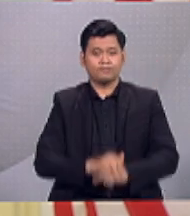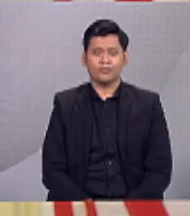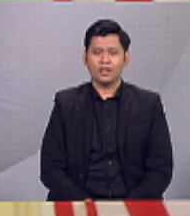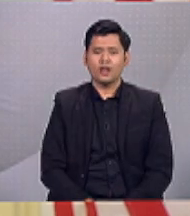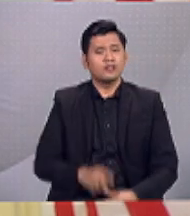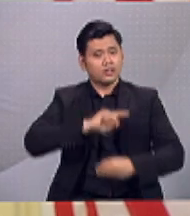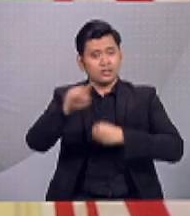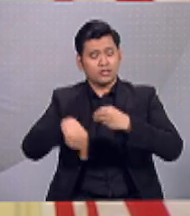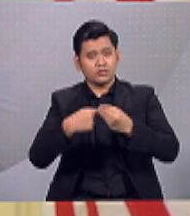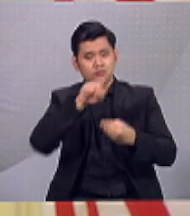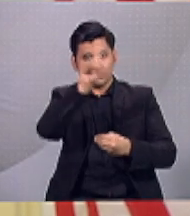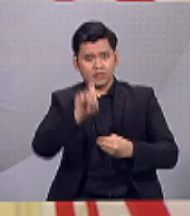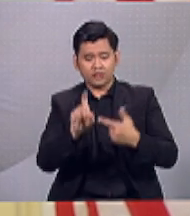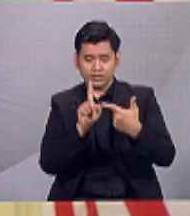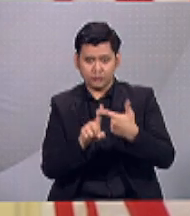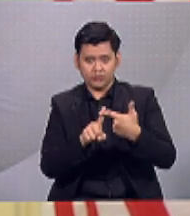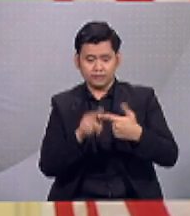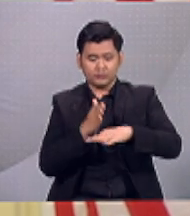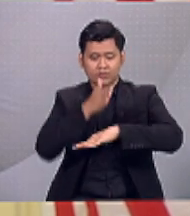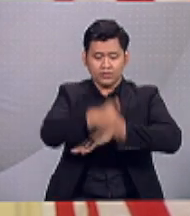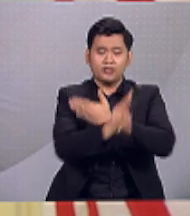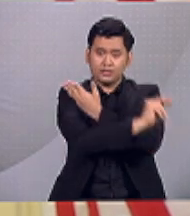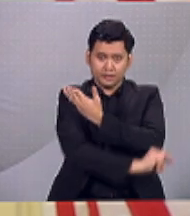Mengenai rentas negeri, saya dah kata tadi,